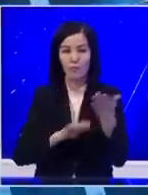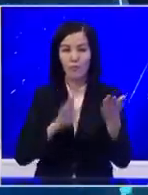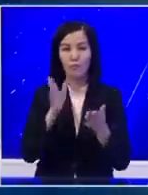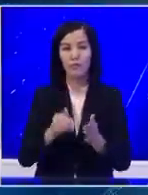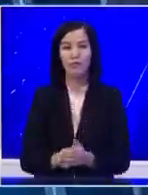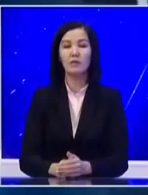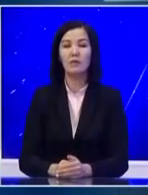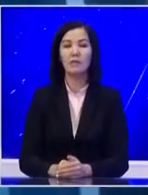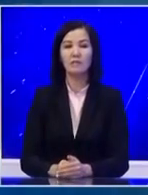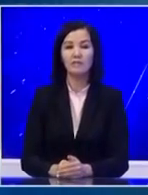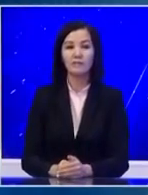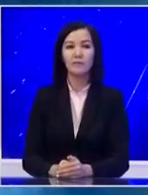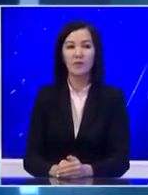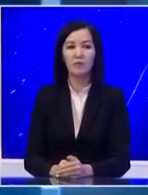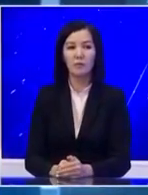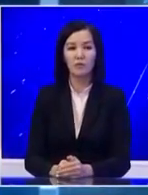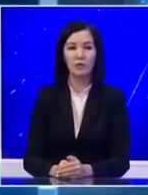Раймбеков, Ринат Утеев, телеканал РИЦУ.